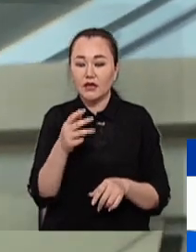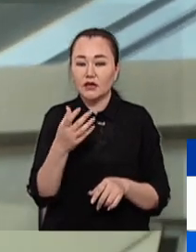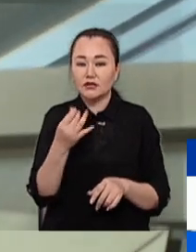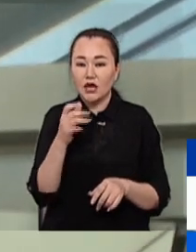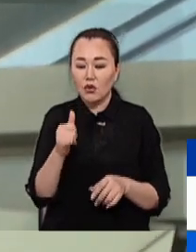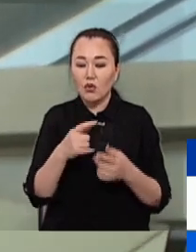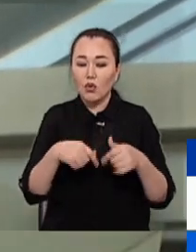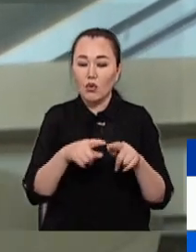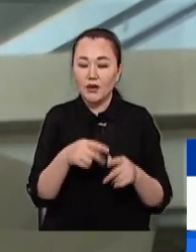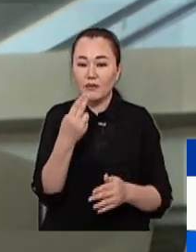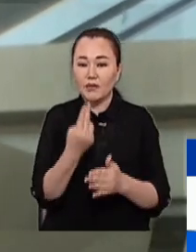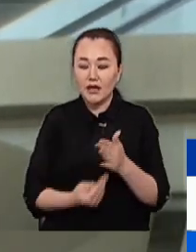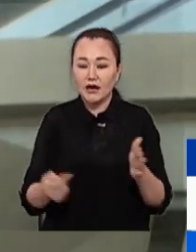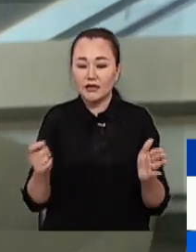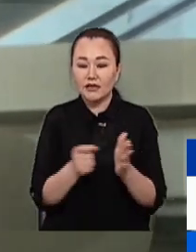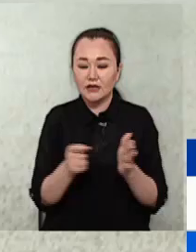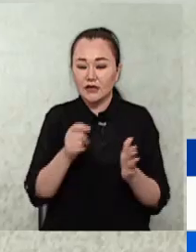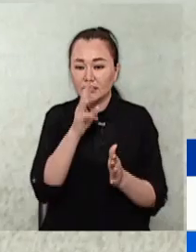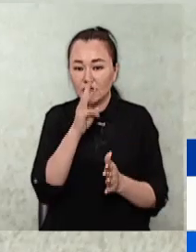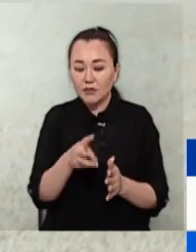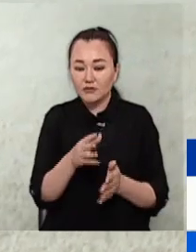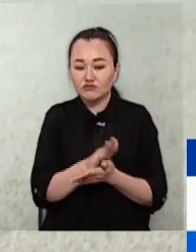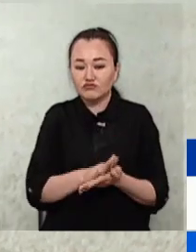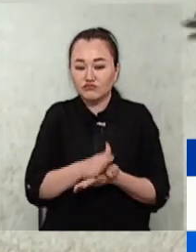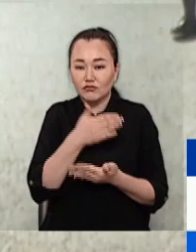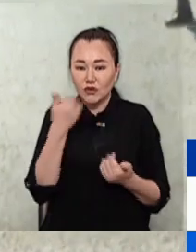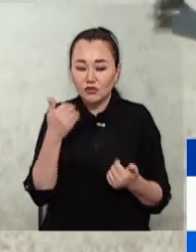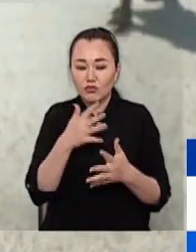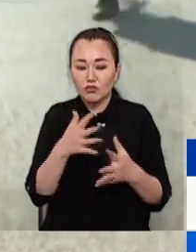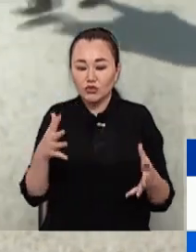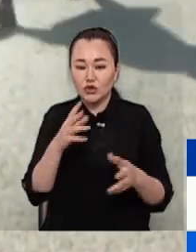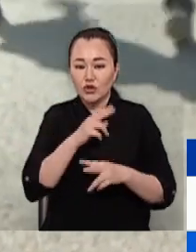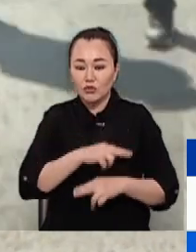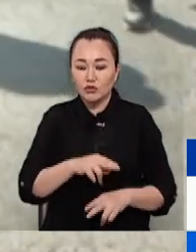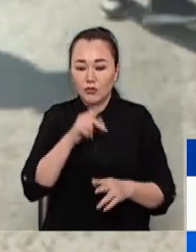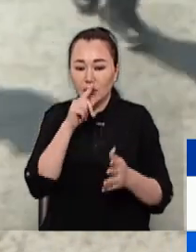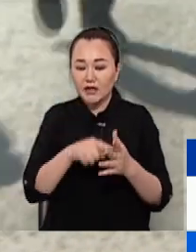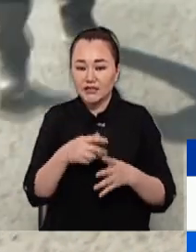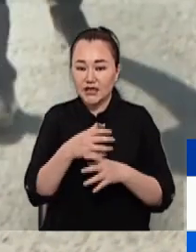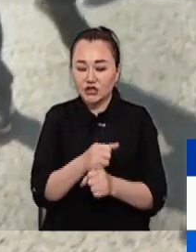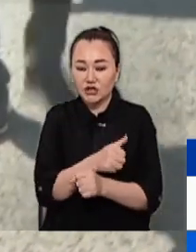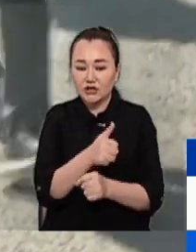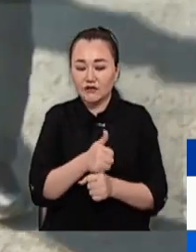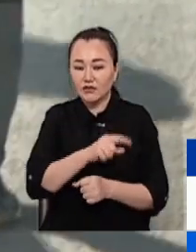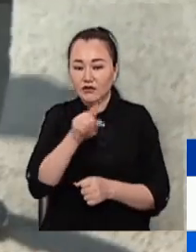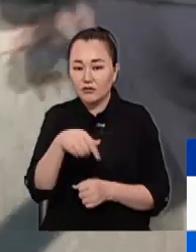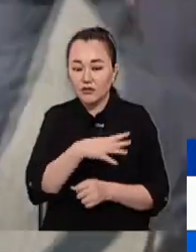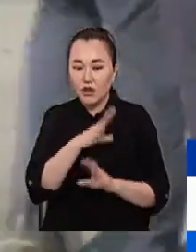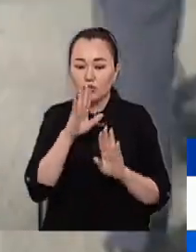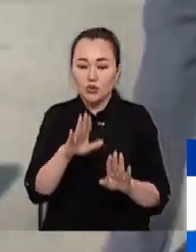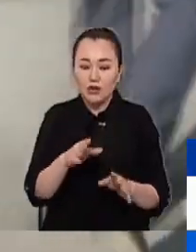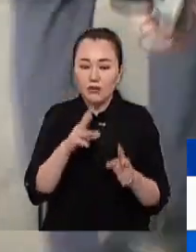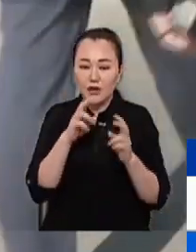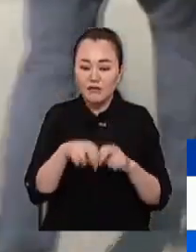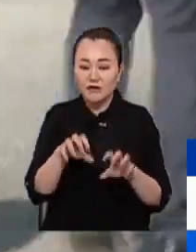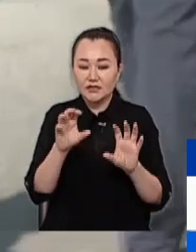Компани» проиграла тендер. Платить зарплаты нечем. Большинство работников попали под сокращение. Их главным требованием было не только